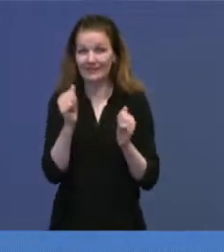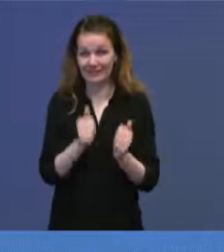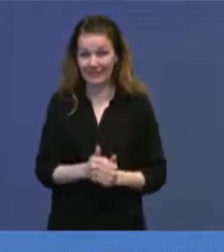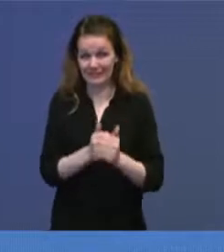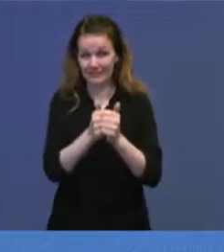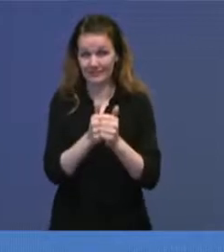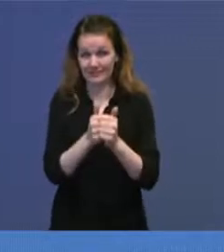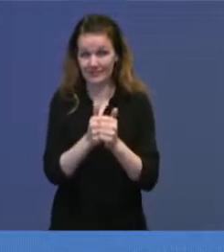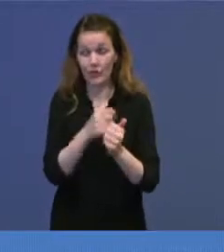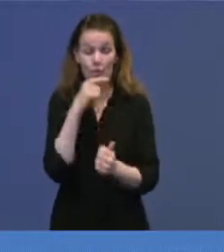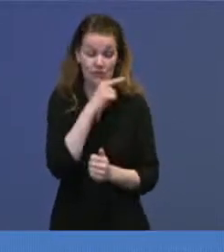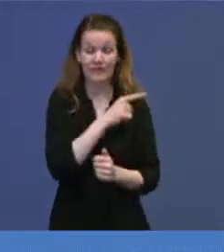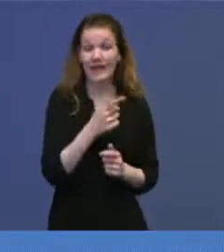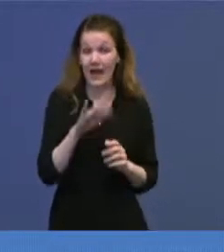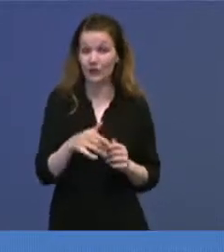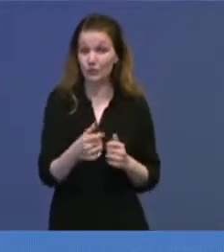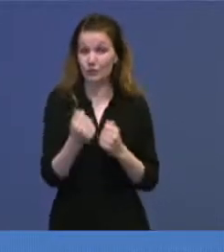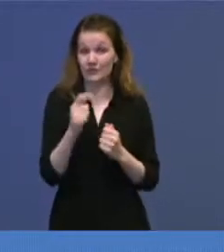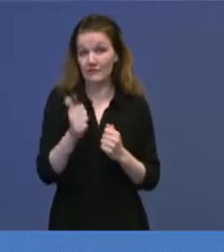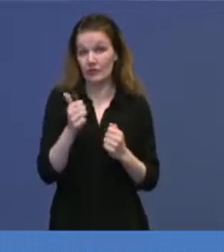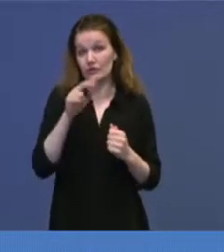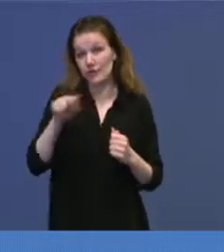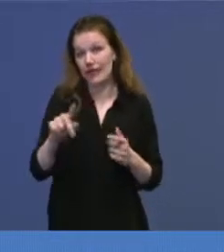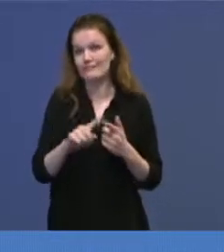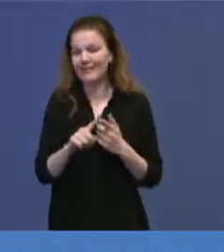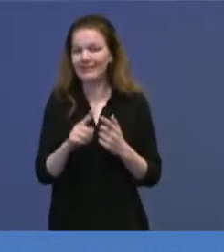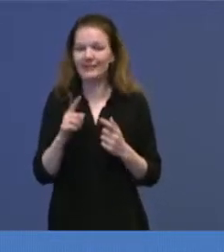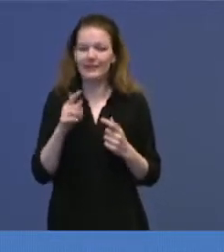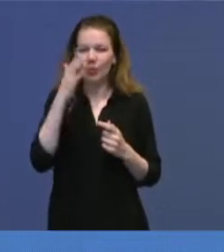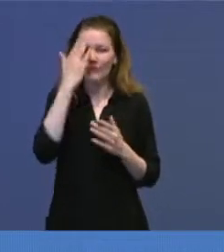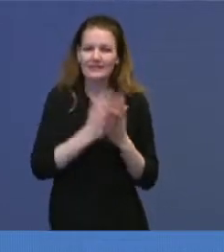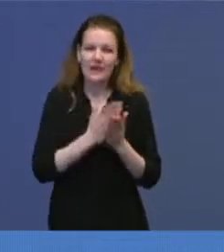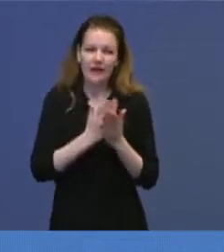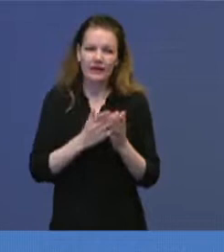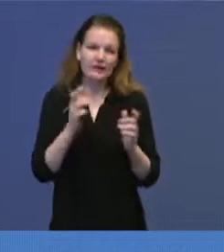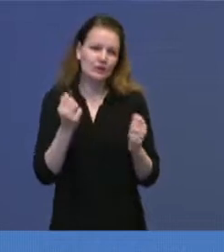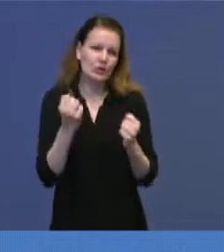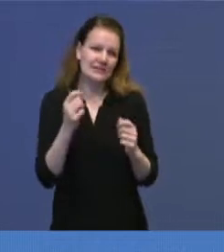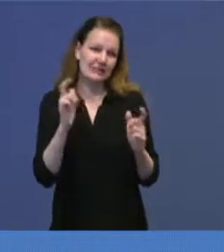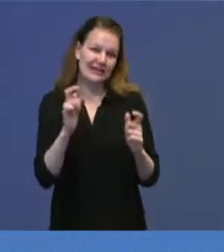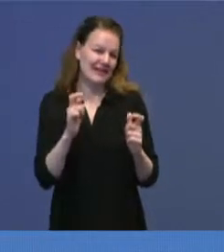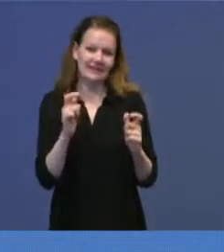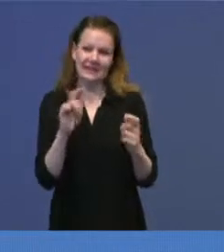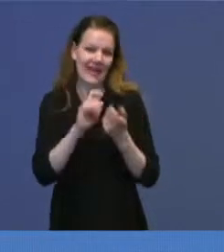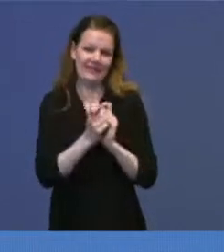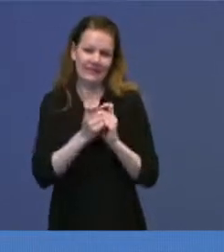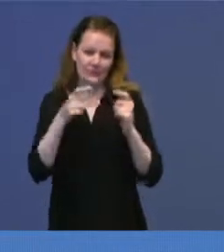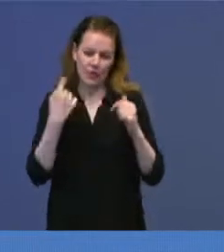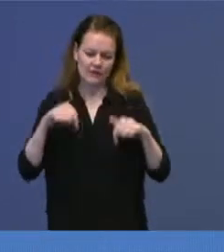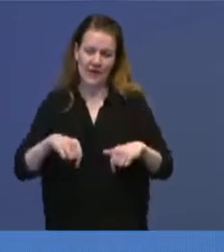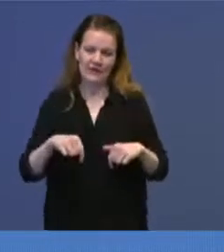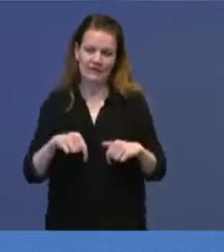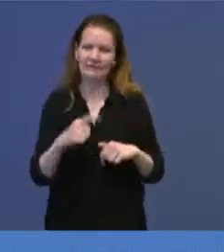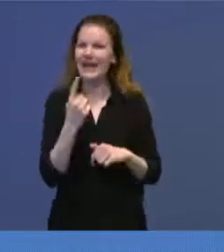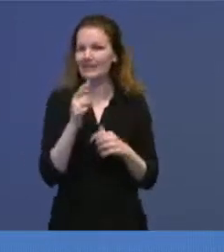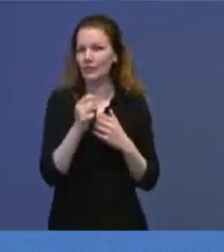Norge, og trusselbildet er i hovedsak uendret etter krigen i Ukraina brøt ut, med ett